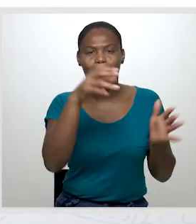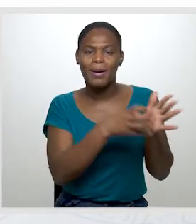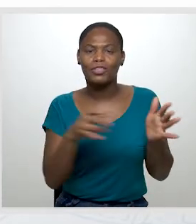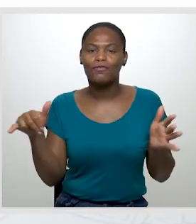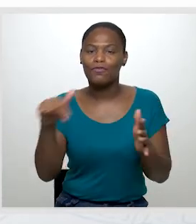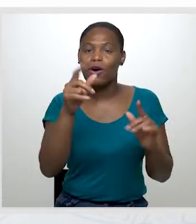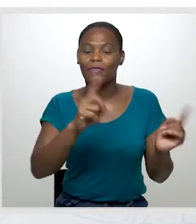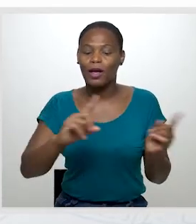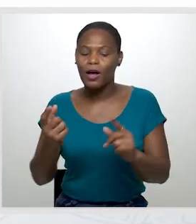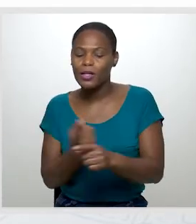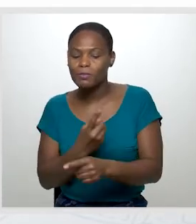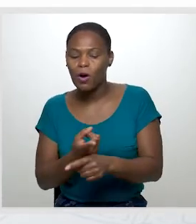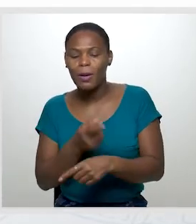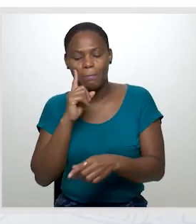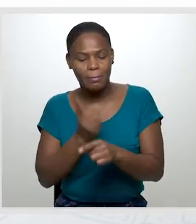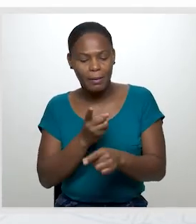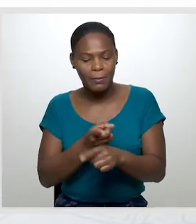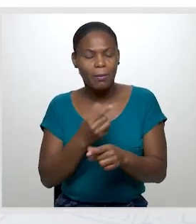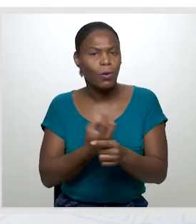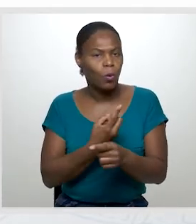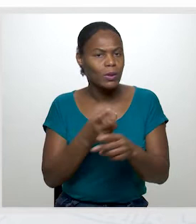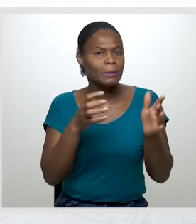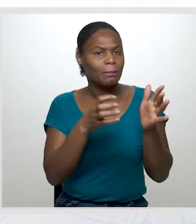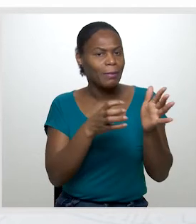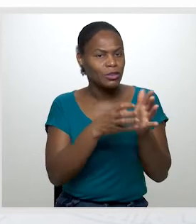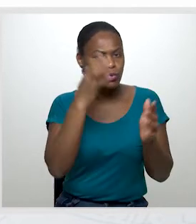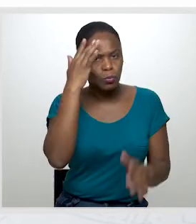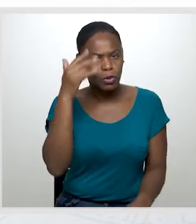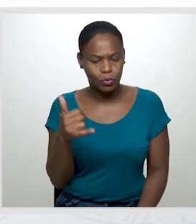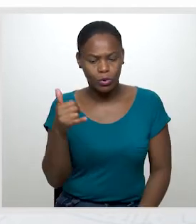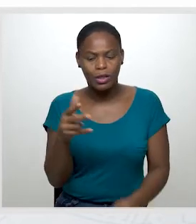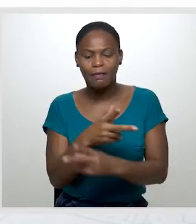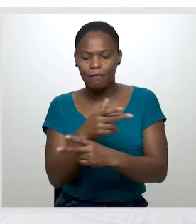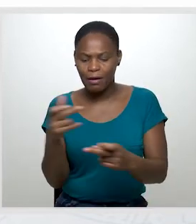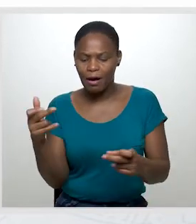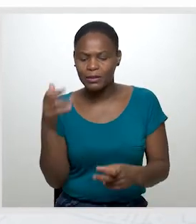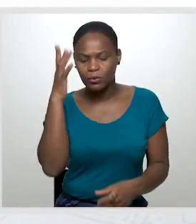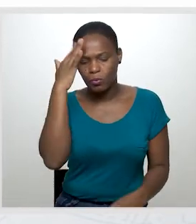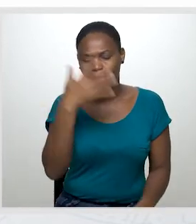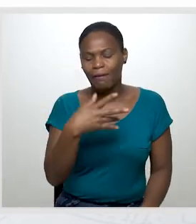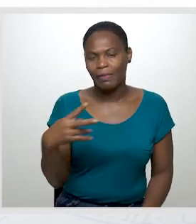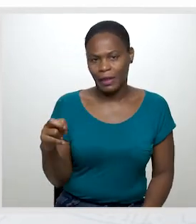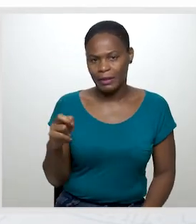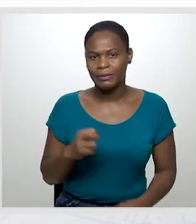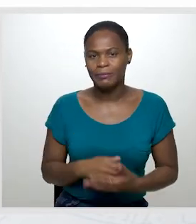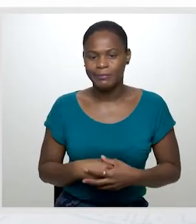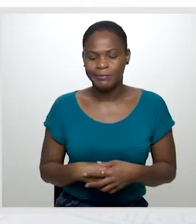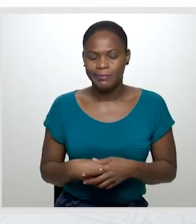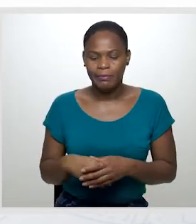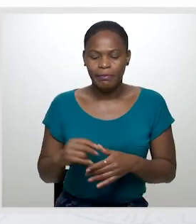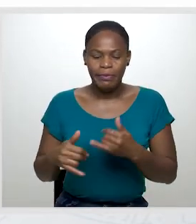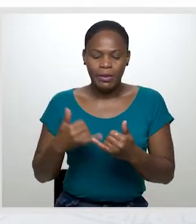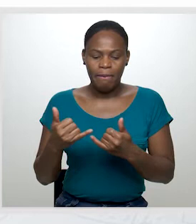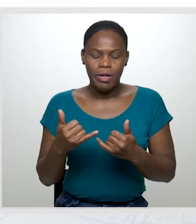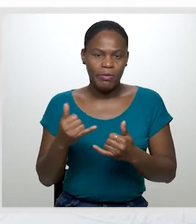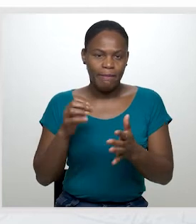le transport. La même chose que l'image 2, c'est la phrase 13.